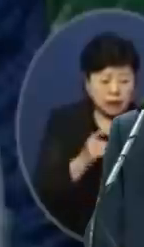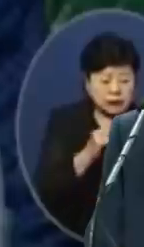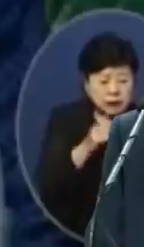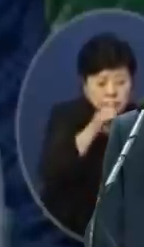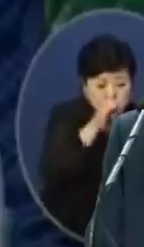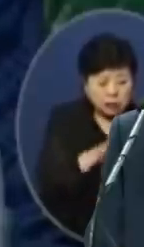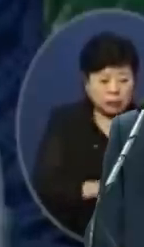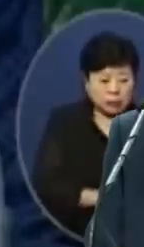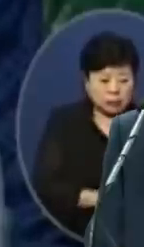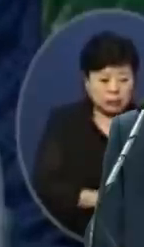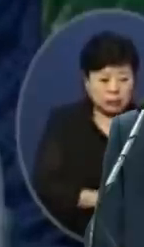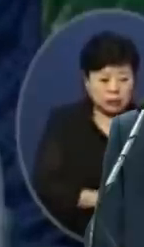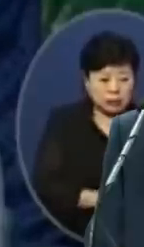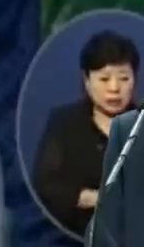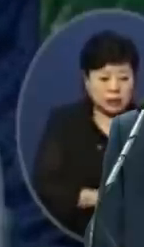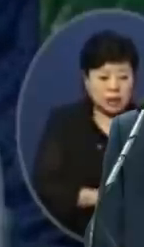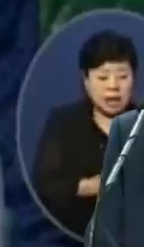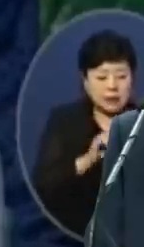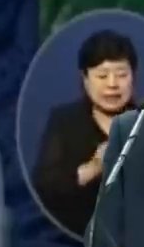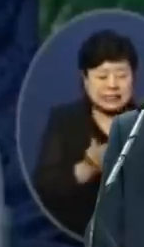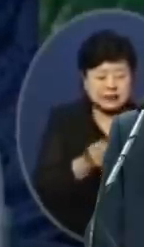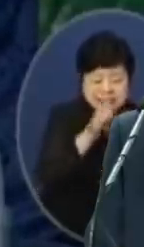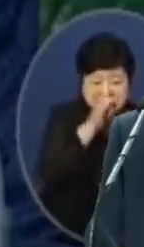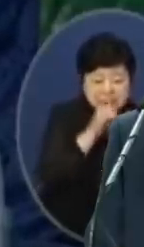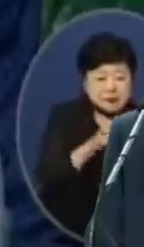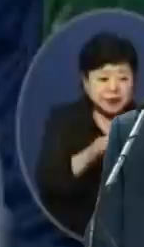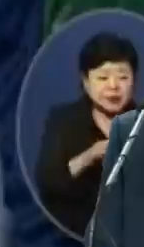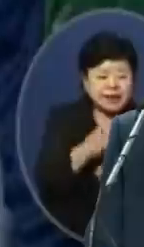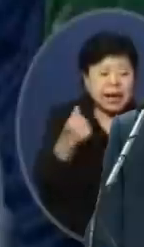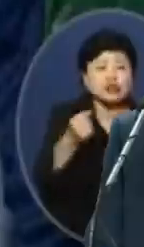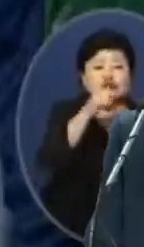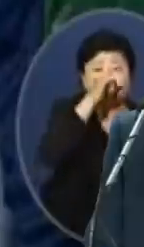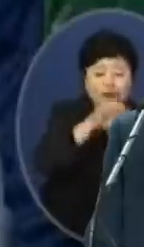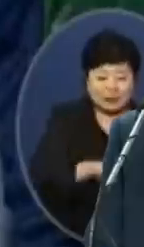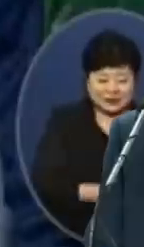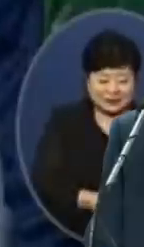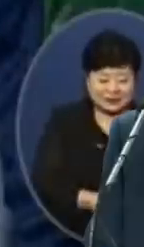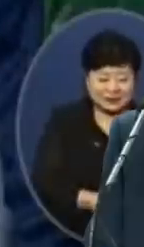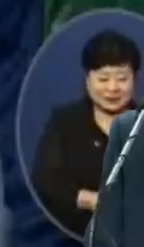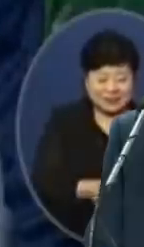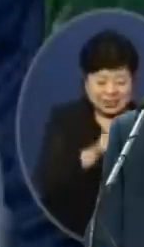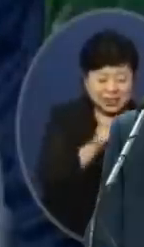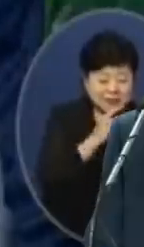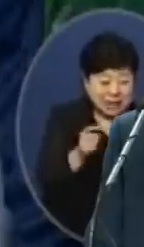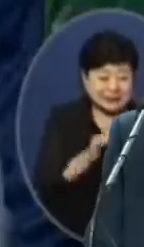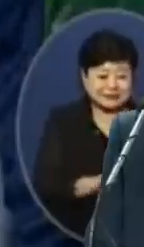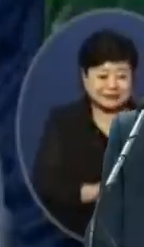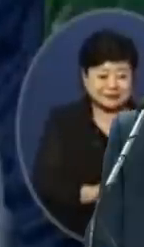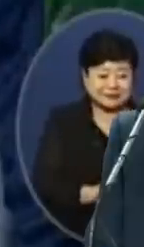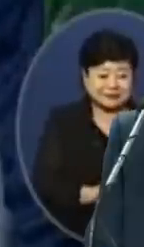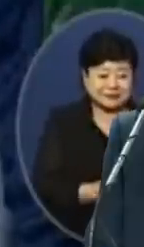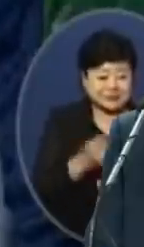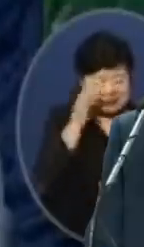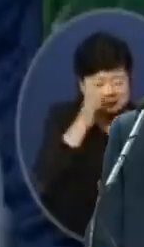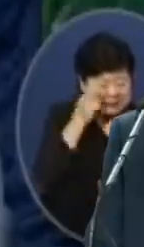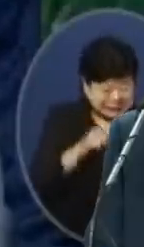사람이 있는데 성경을 가지고 있으면 다 가지고 있습니다. 하나님의 말씀을